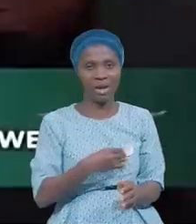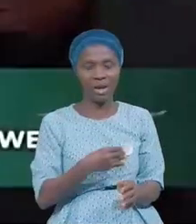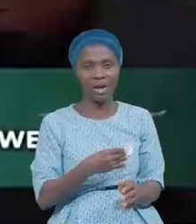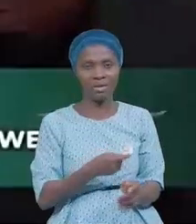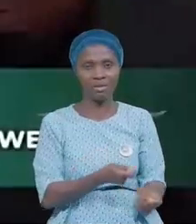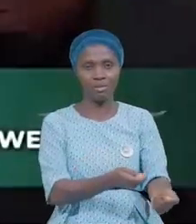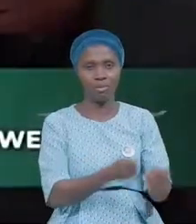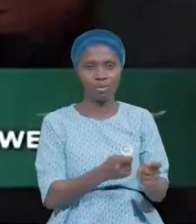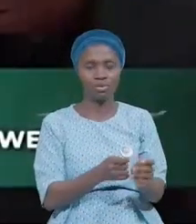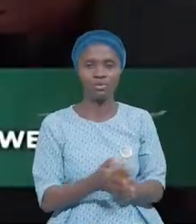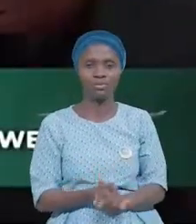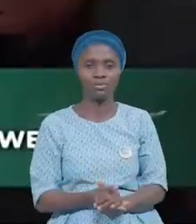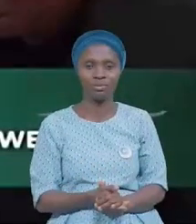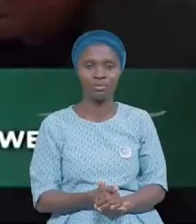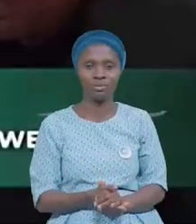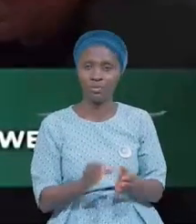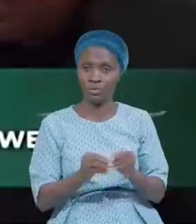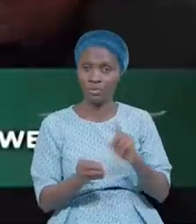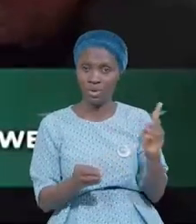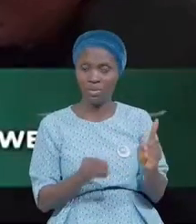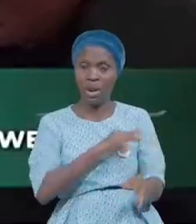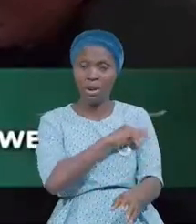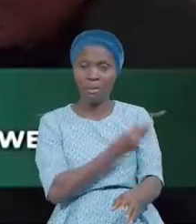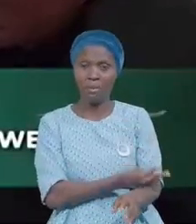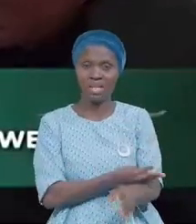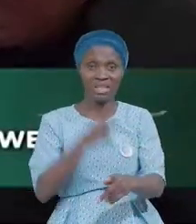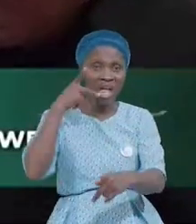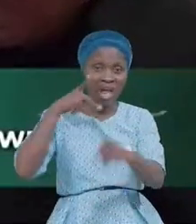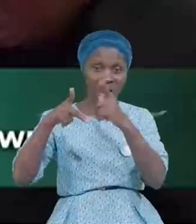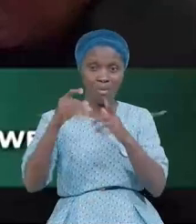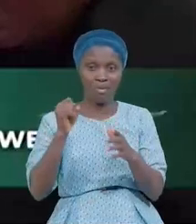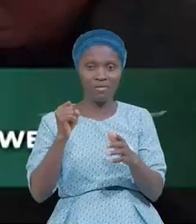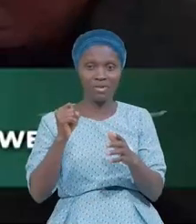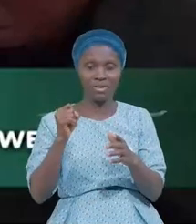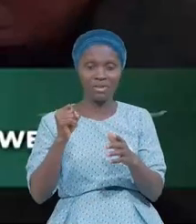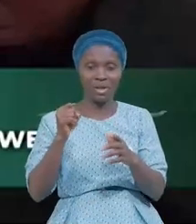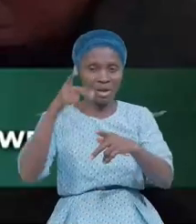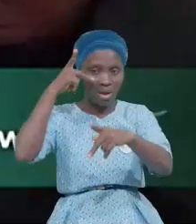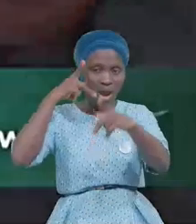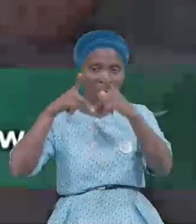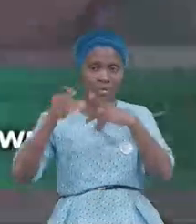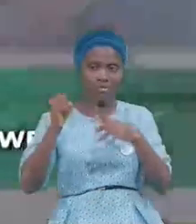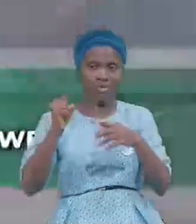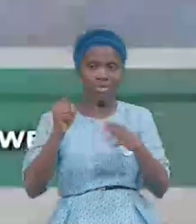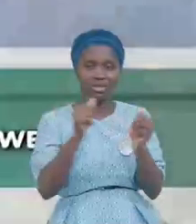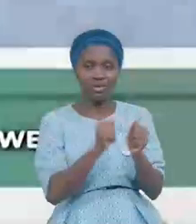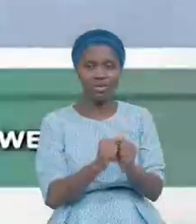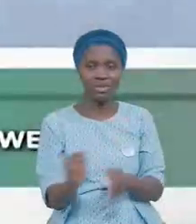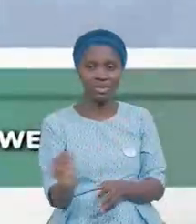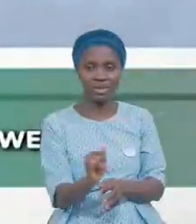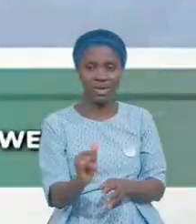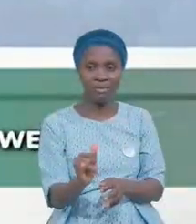les prophètes puissants avec la même mesure